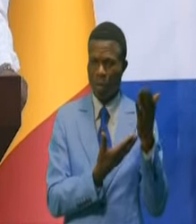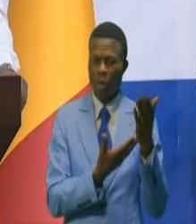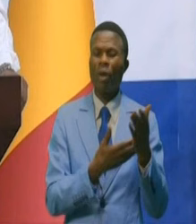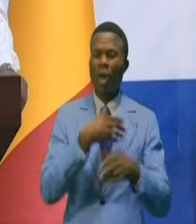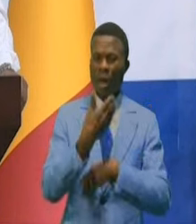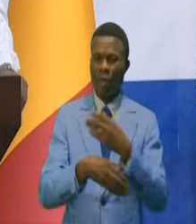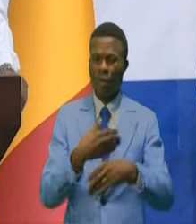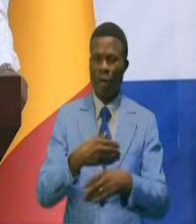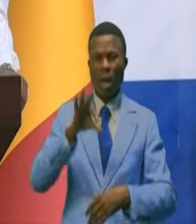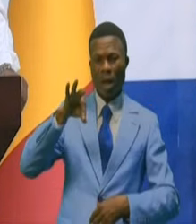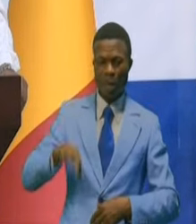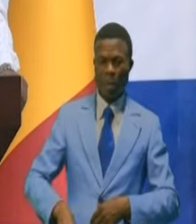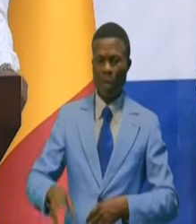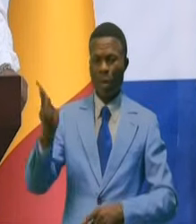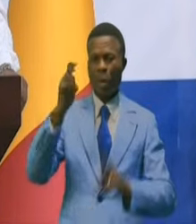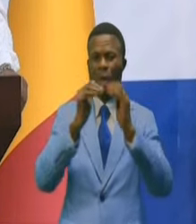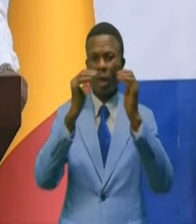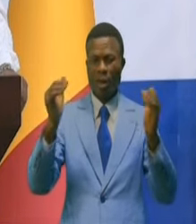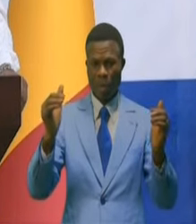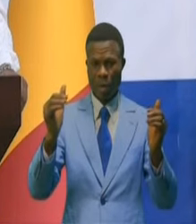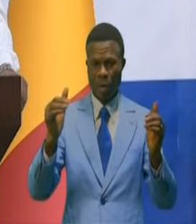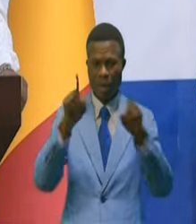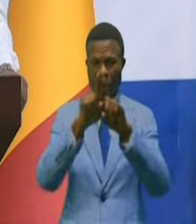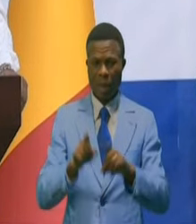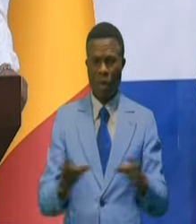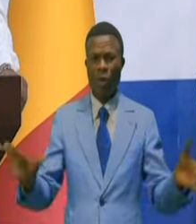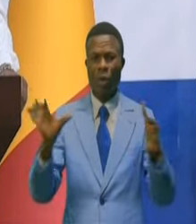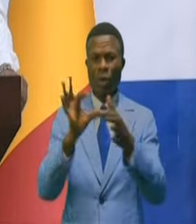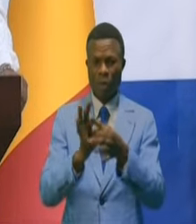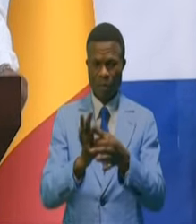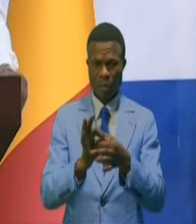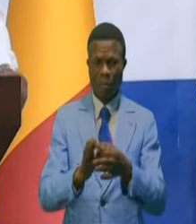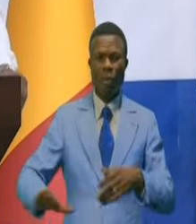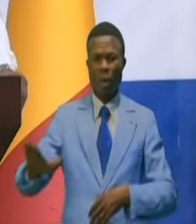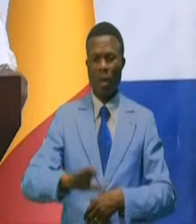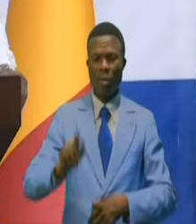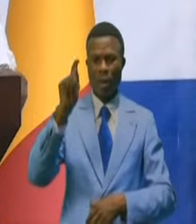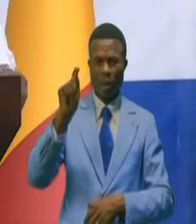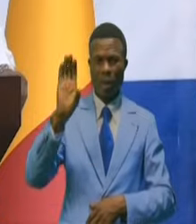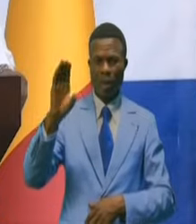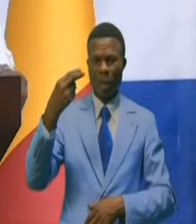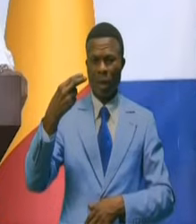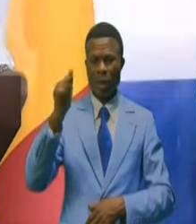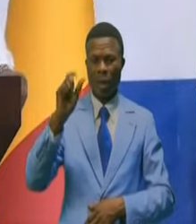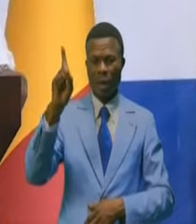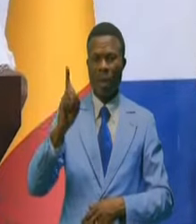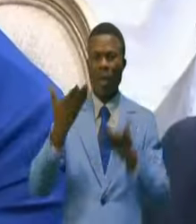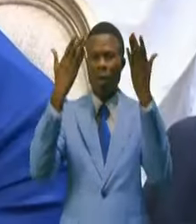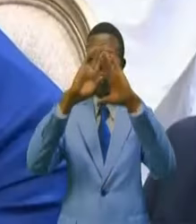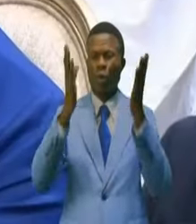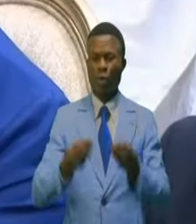accompli en faveur de la paix et de la réconciliation au Tchad. Que le Tout-Puissant